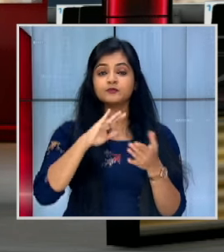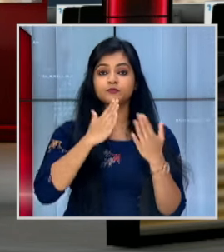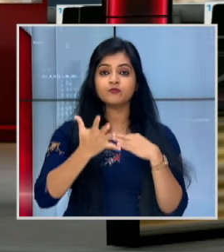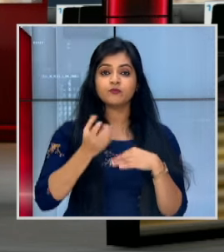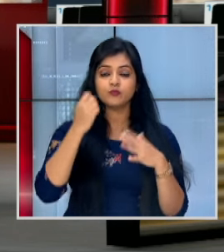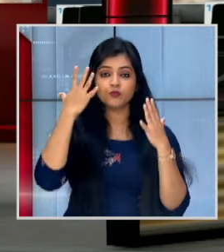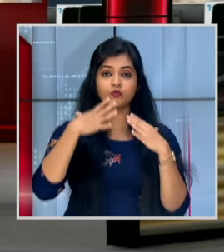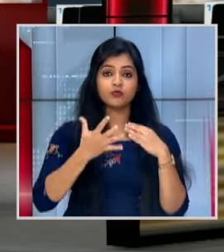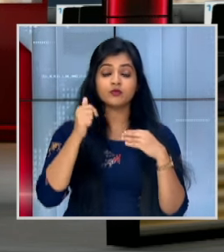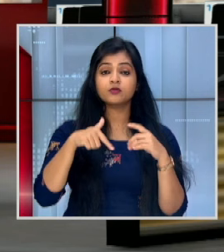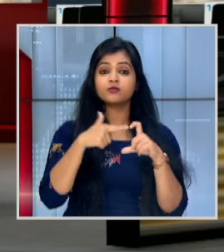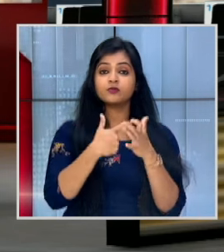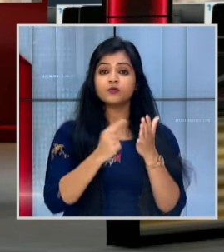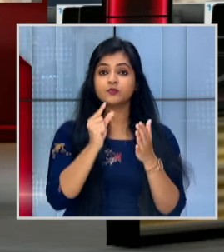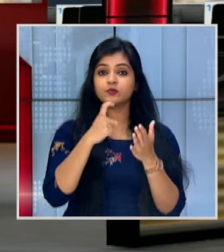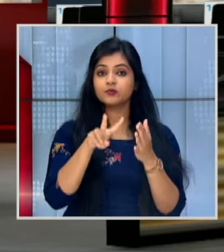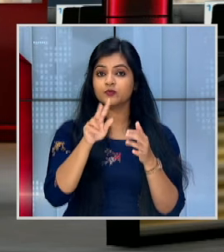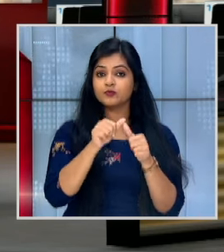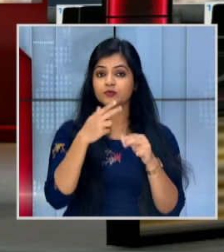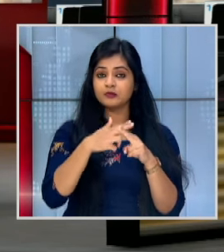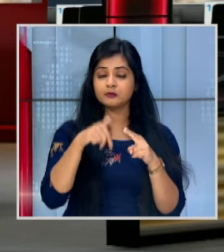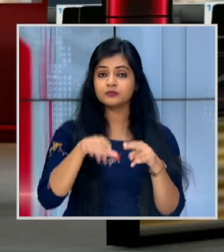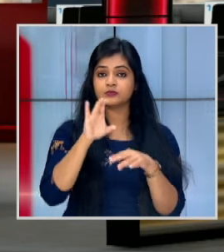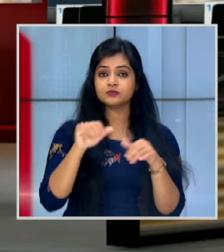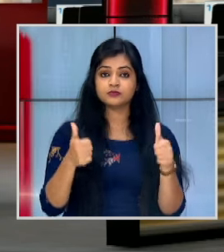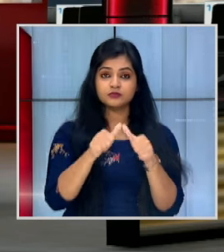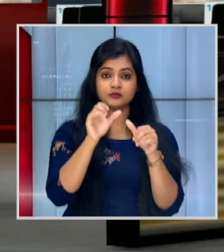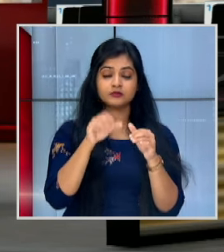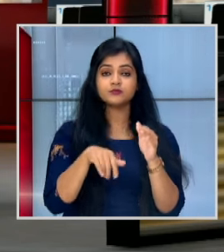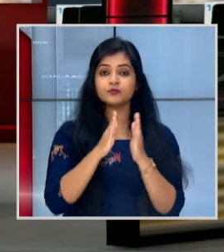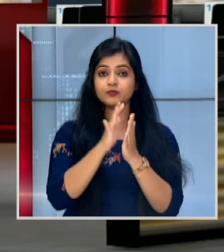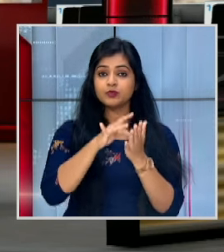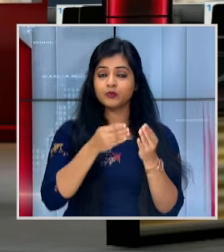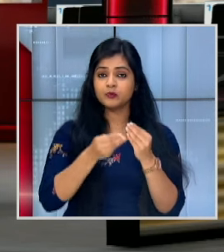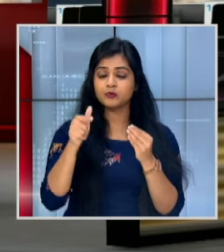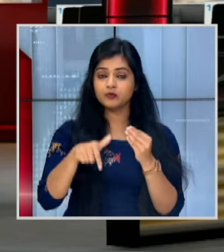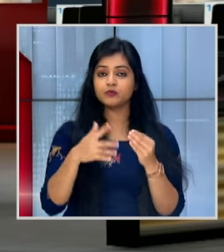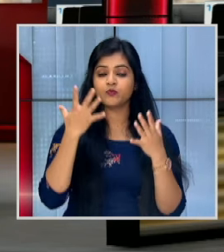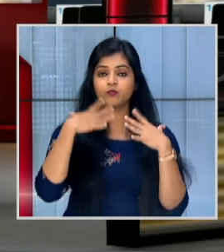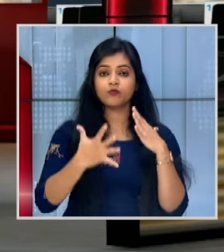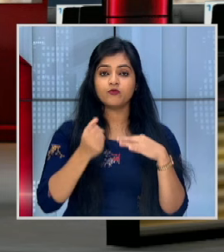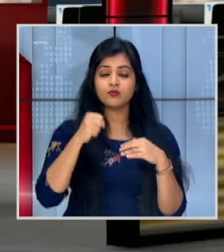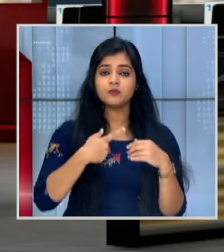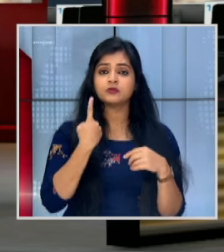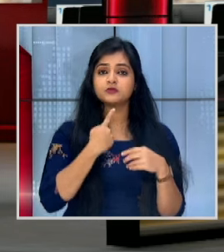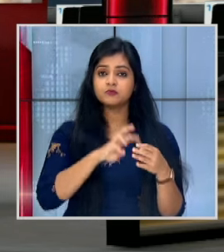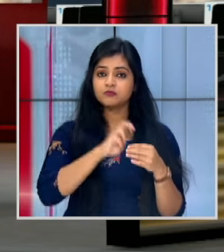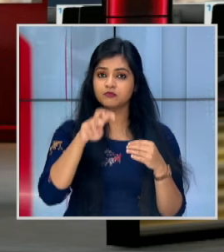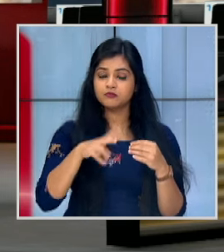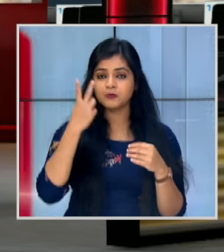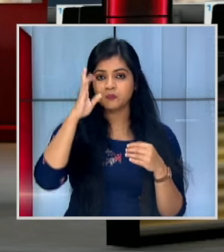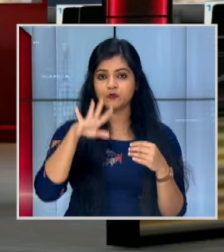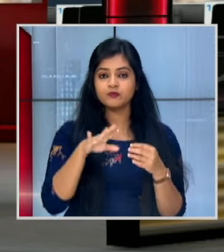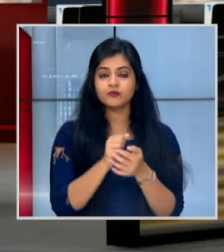കൃഷ്ണപ്രിയയുടെ മൃതദേഹമാണ് എരുവ ക്ഷേത്രത്തിന് സമീപത്തെ കുളത്തിൽ കണ്ടെത്തിയത്. ആത്മഹത്യയെന്നാണ് പ്രാഥമിക നിഗമനം. മനീഷ് മഹിവാൽ ചേരുന്നു വിശദാംശങ്ങളുമായി.